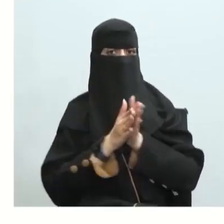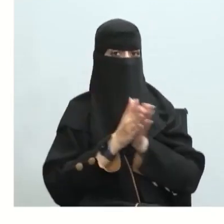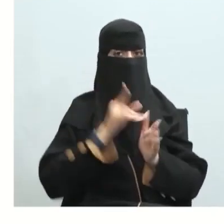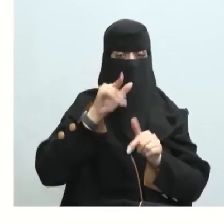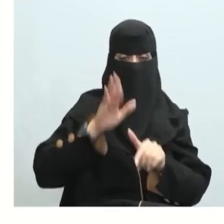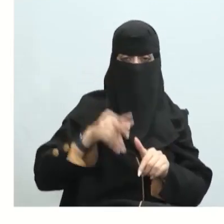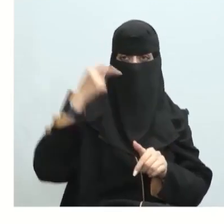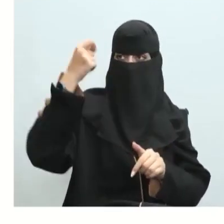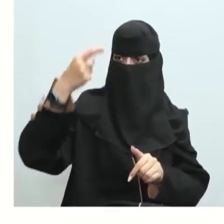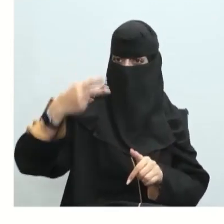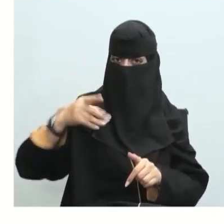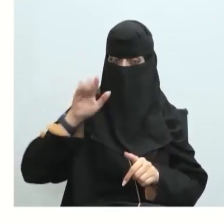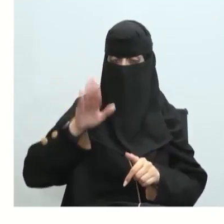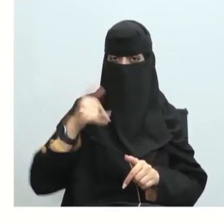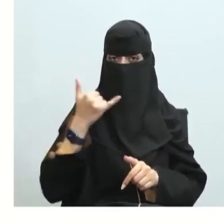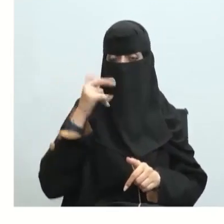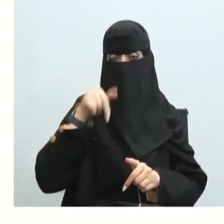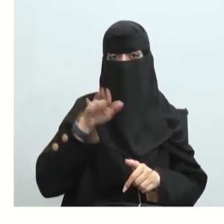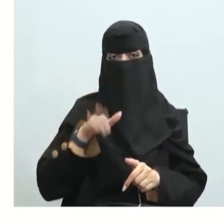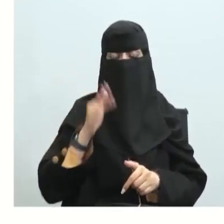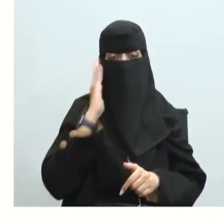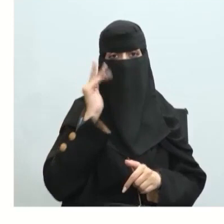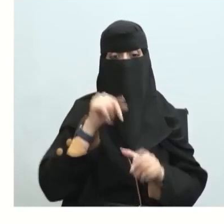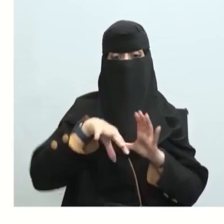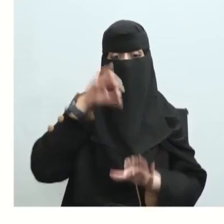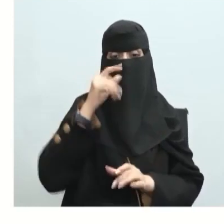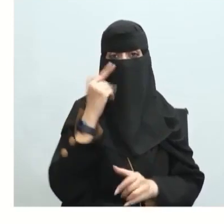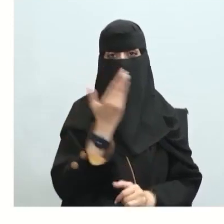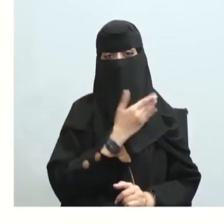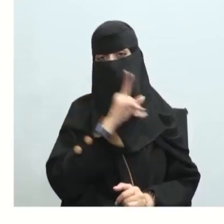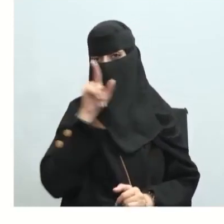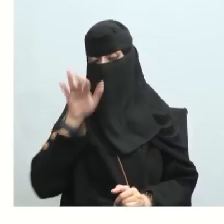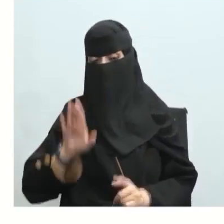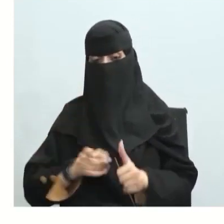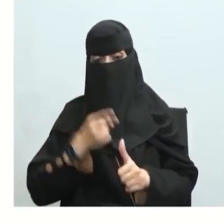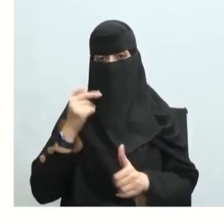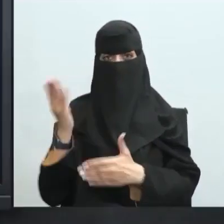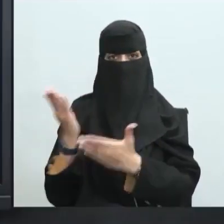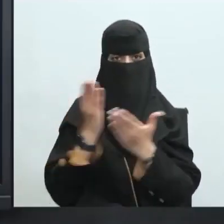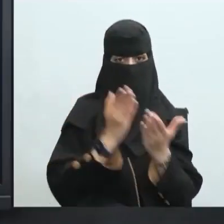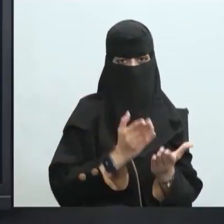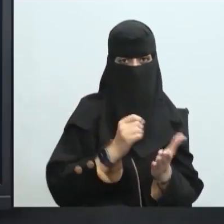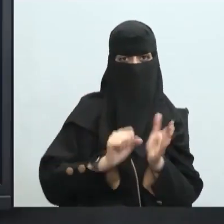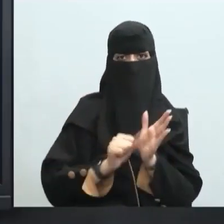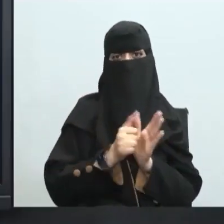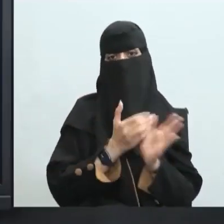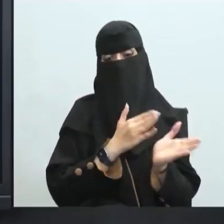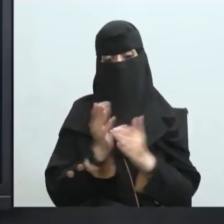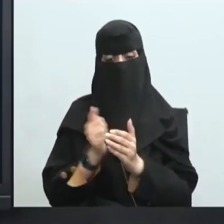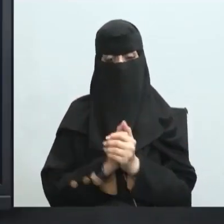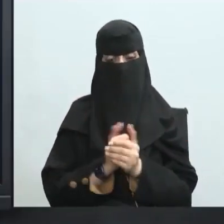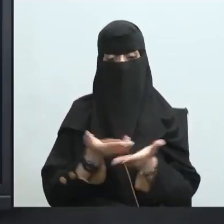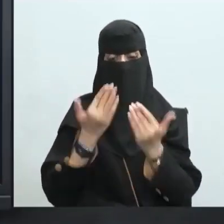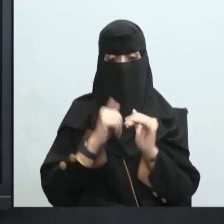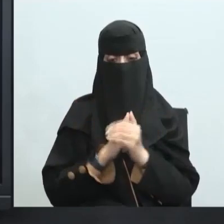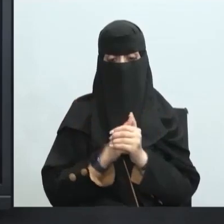قنوات المعلومات العربيه عبر هاتفك ما الالفاظ الوصفيه المؤثره هنا ذكرت خدمه واحدث ايضا